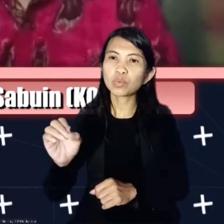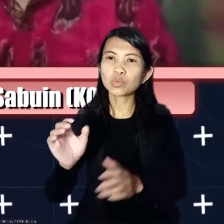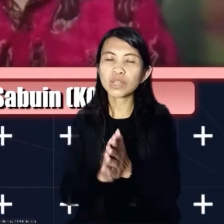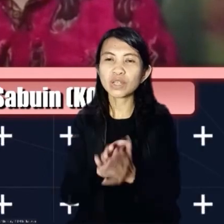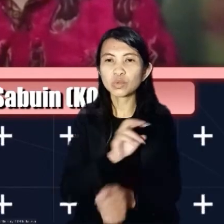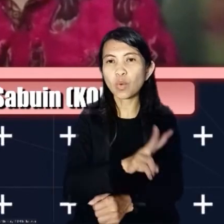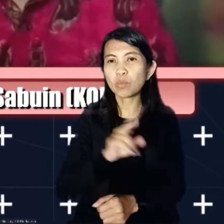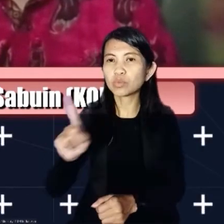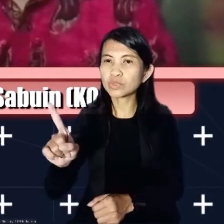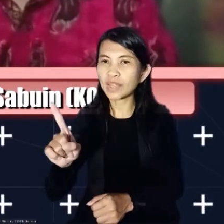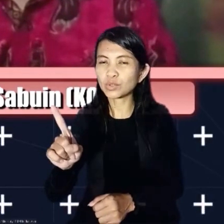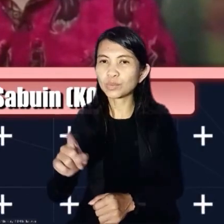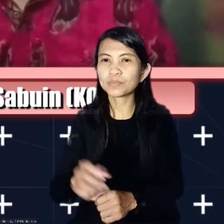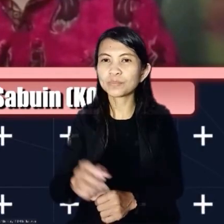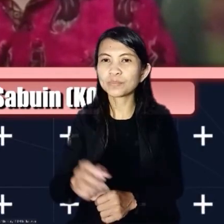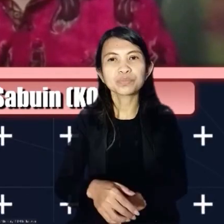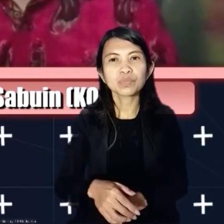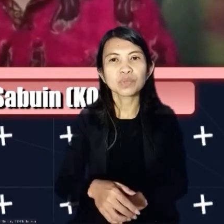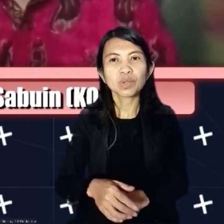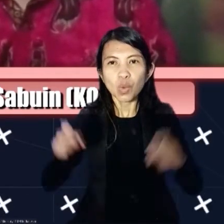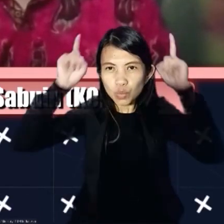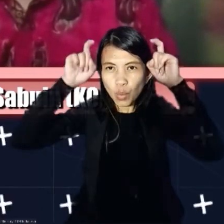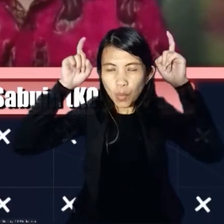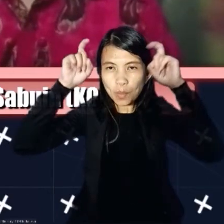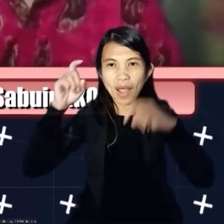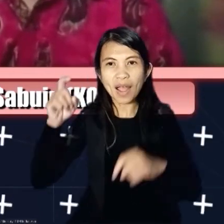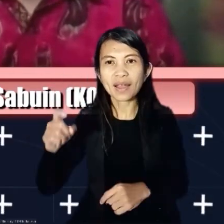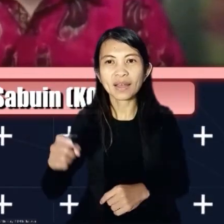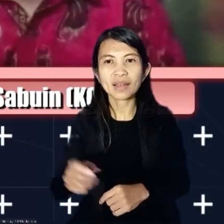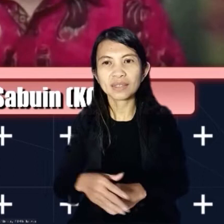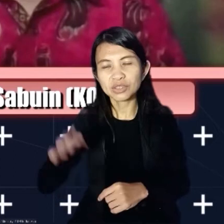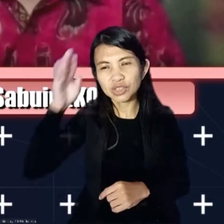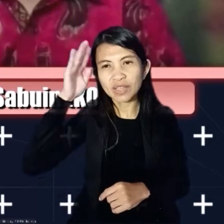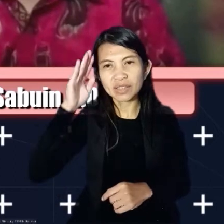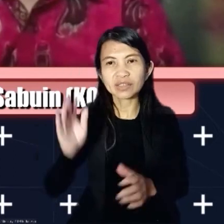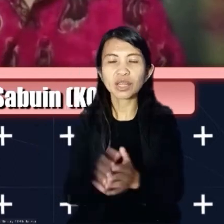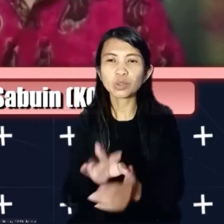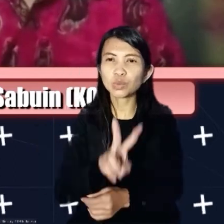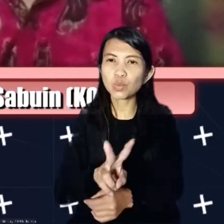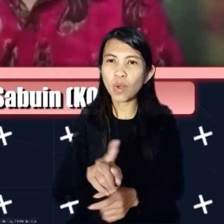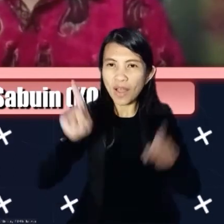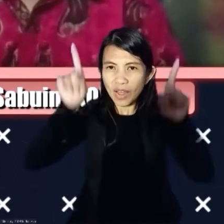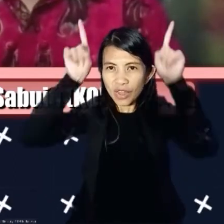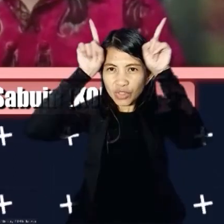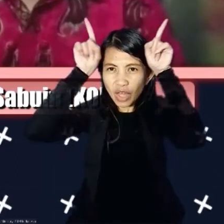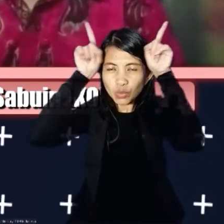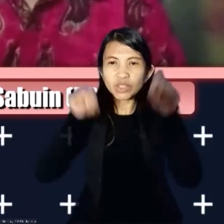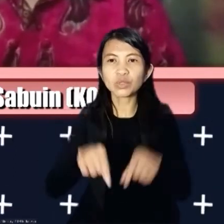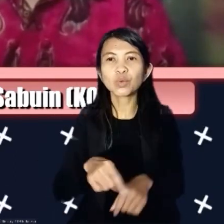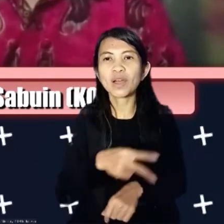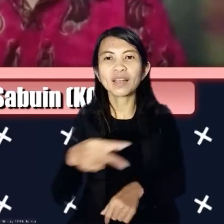jantan yang kau lihat itu dan kedua tanduknya ialah raja-raja orang media dan persia walaupun